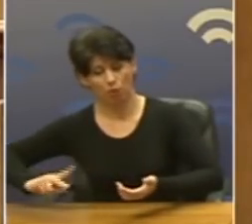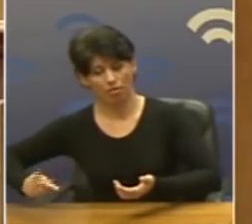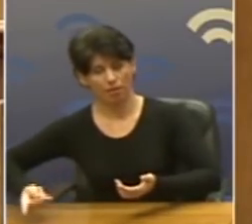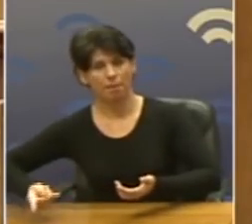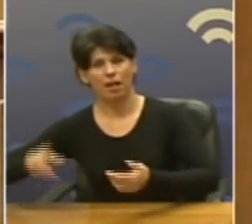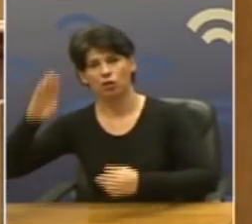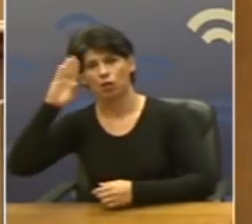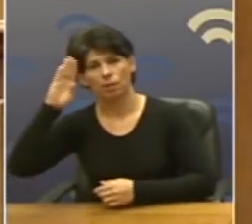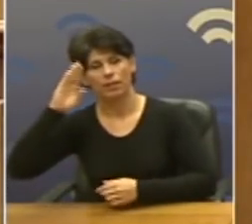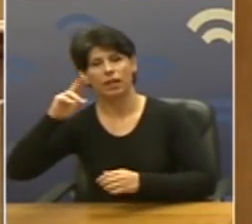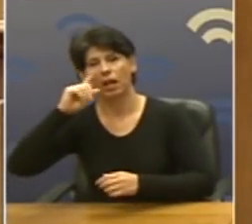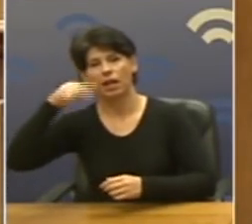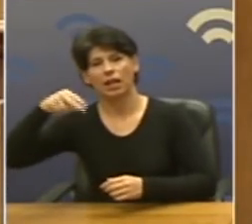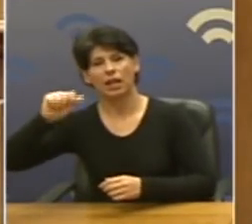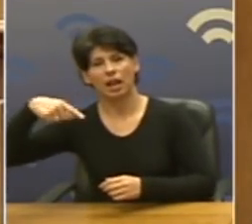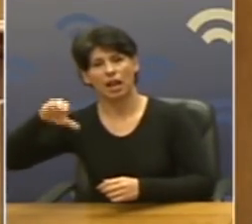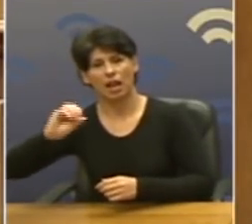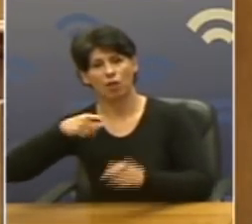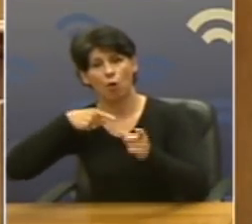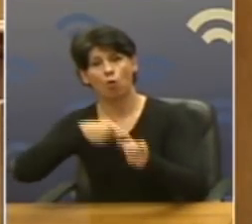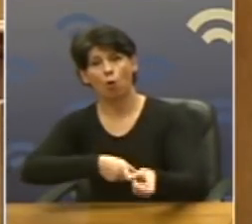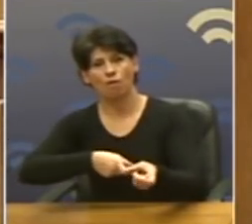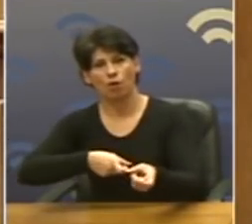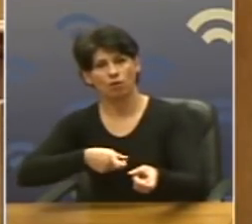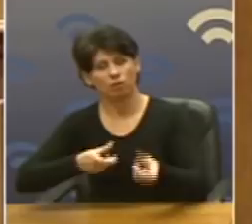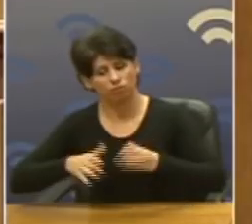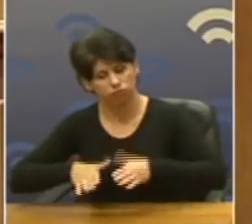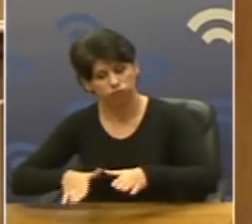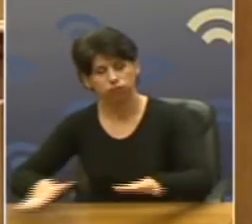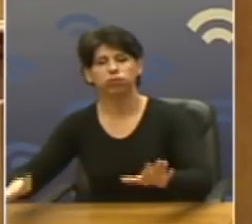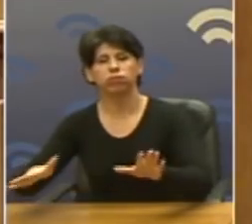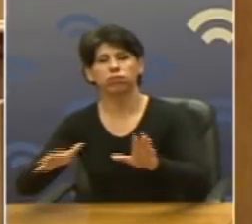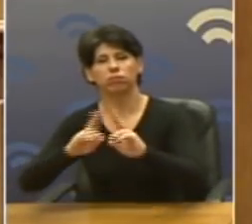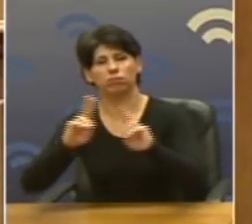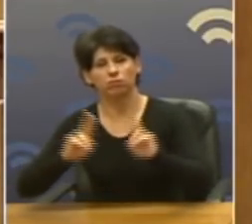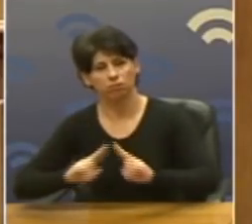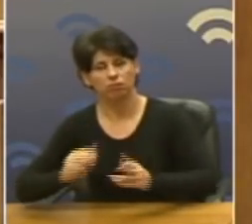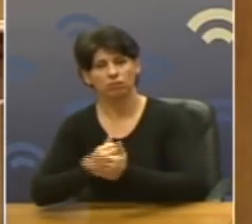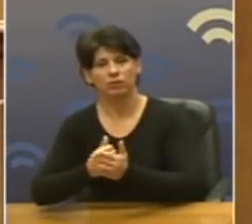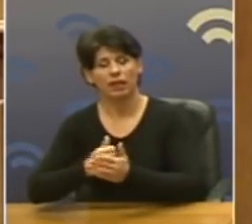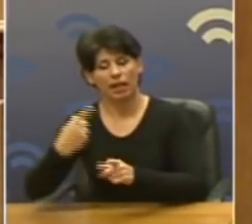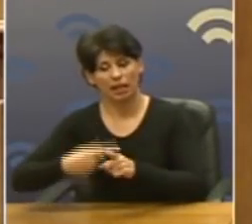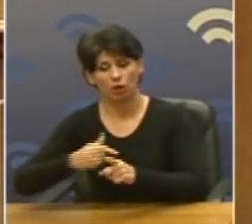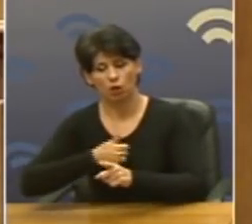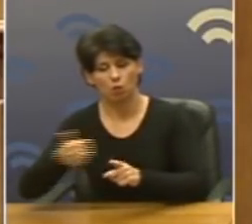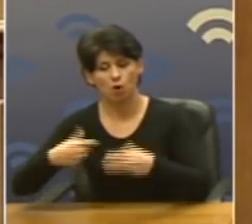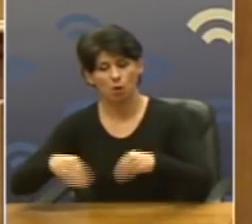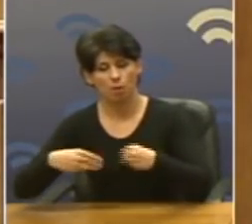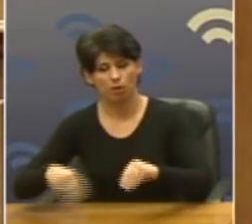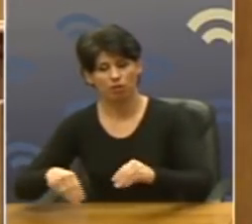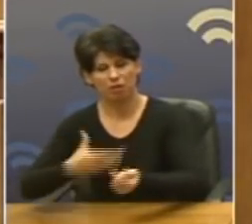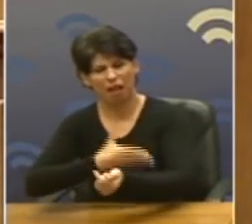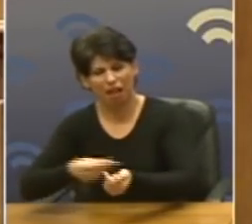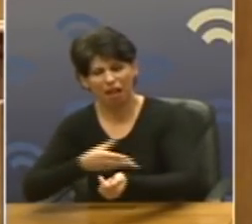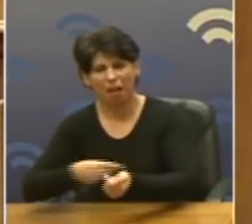των Αμερικανοατοικών φωνιάδων για να προωθούνται συμφέροντα διεθνικών και ελληνικών μονοπωλίων και να αιματοκυλούνται οι